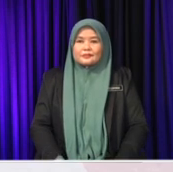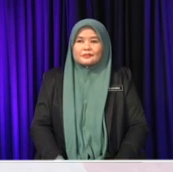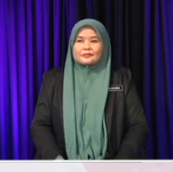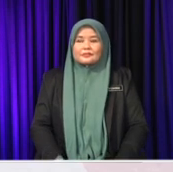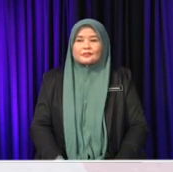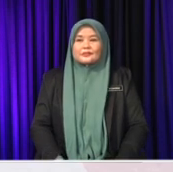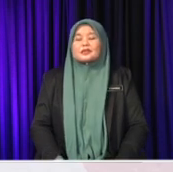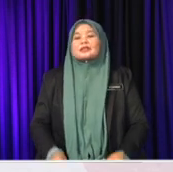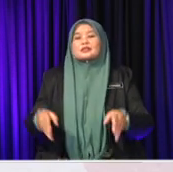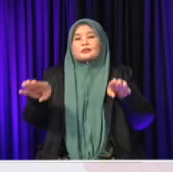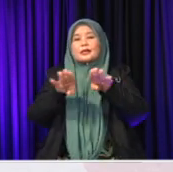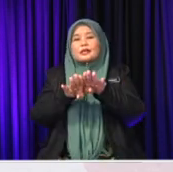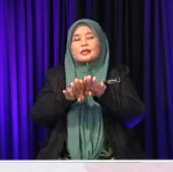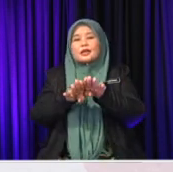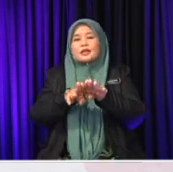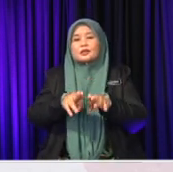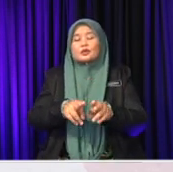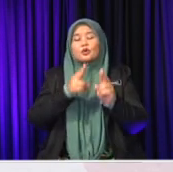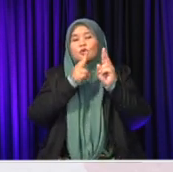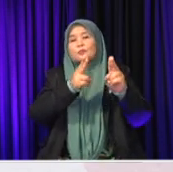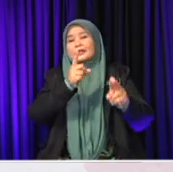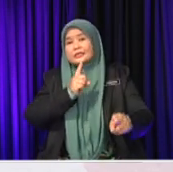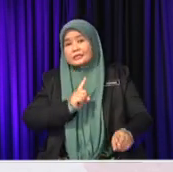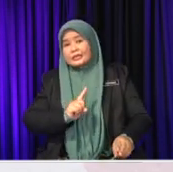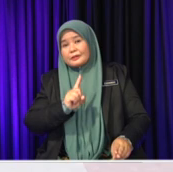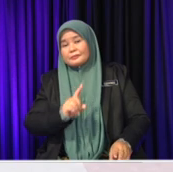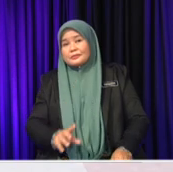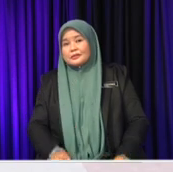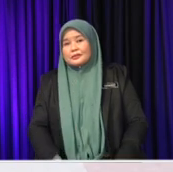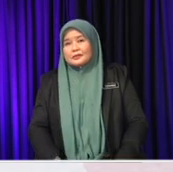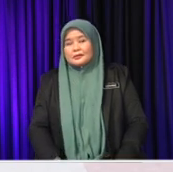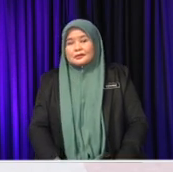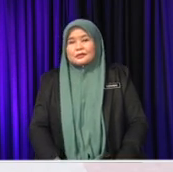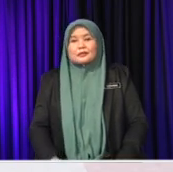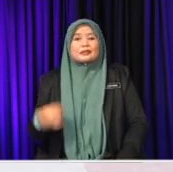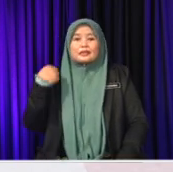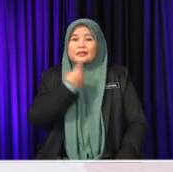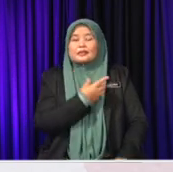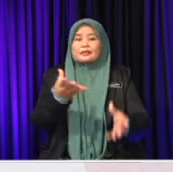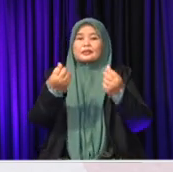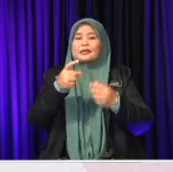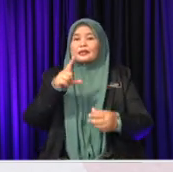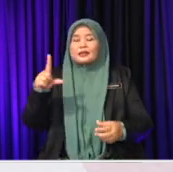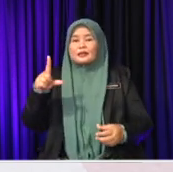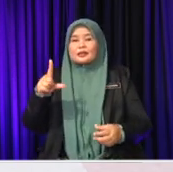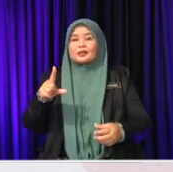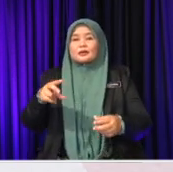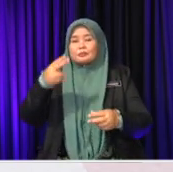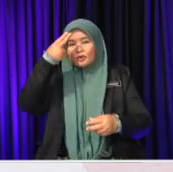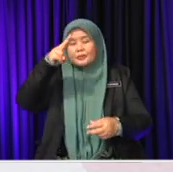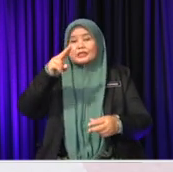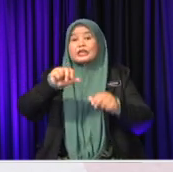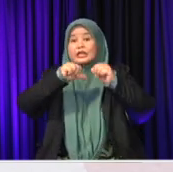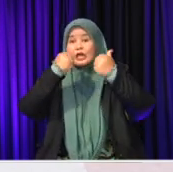sebagai umat Islam sebagai umat Islam kita hendaklah menghormati